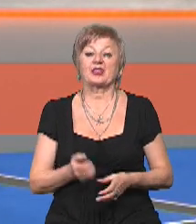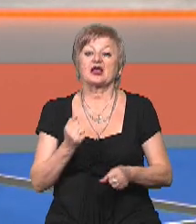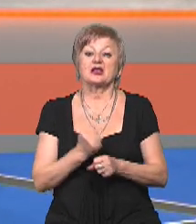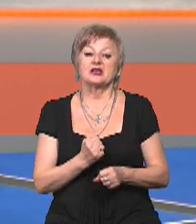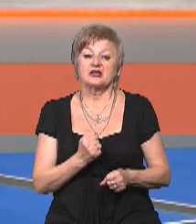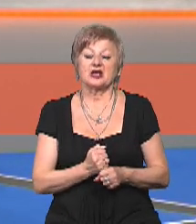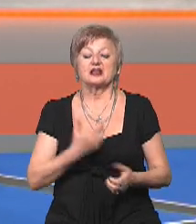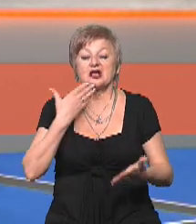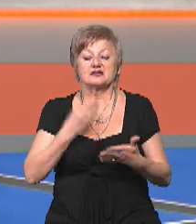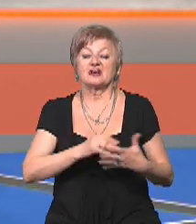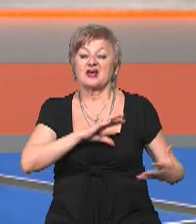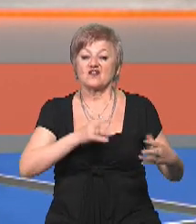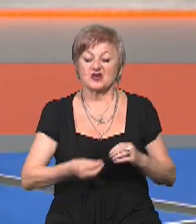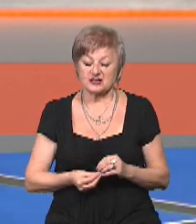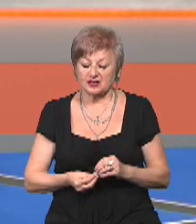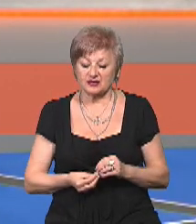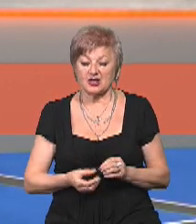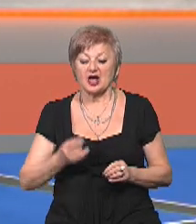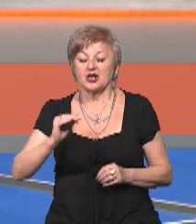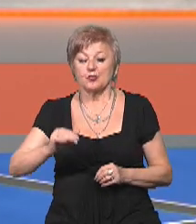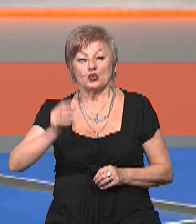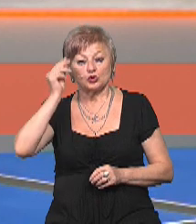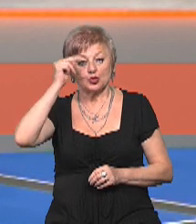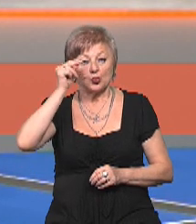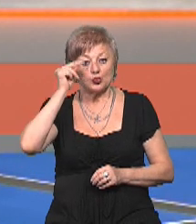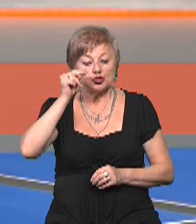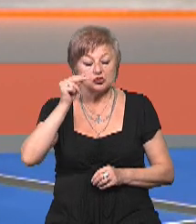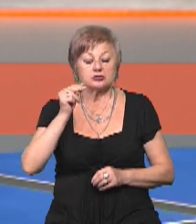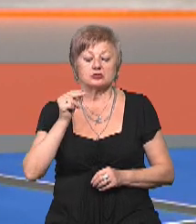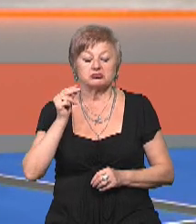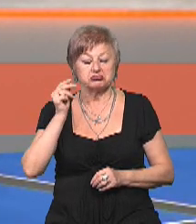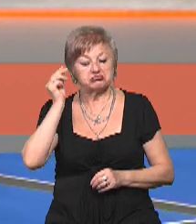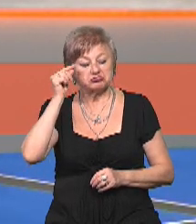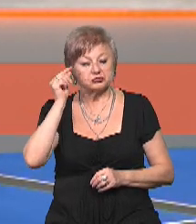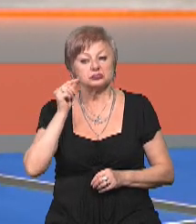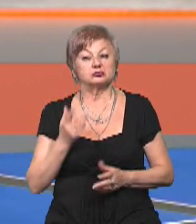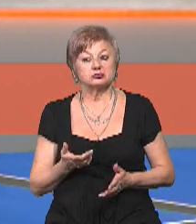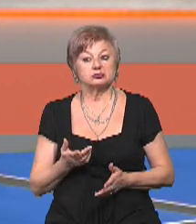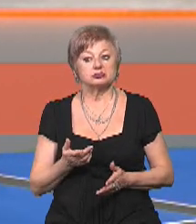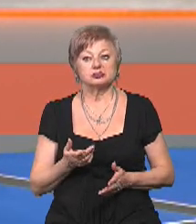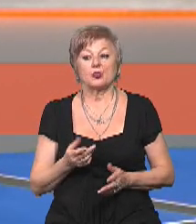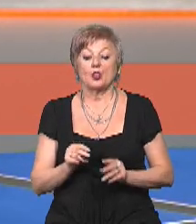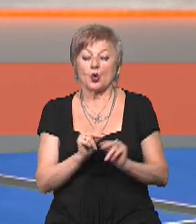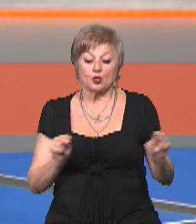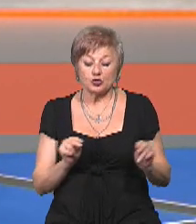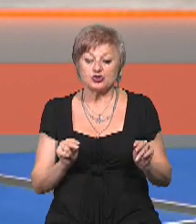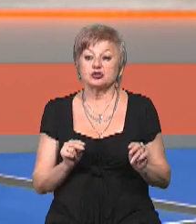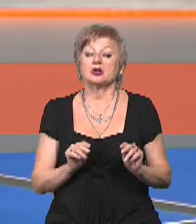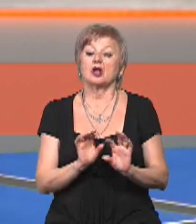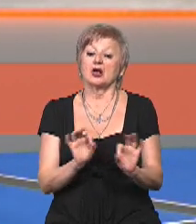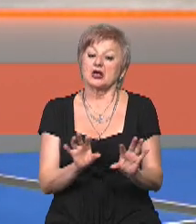робить свої висновки, вона навчається вчитися. Тобто раніше було як?